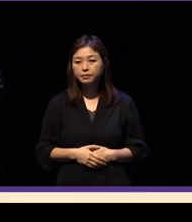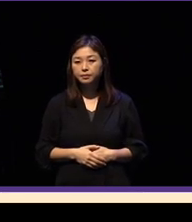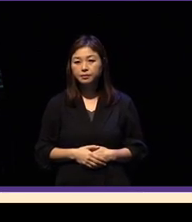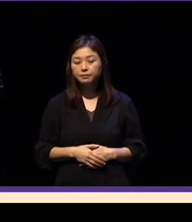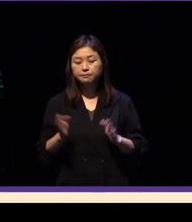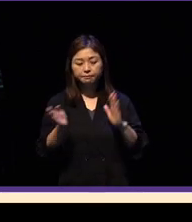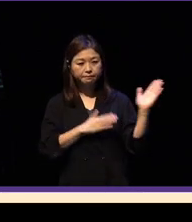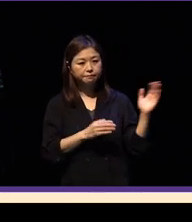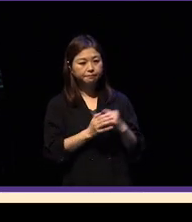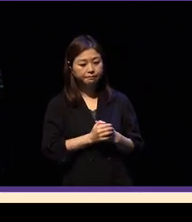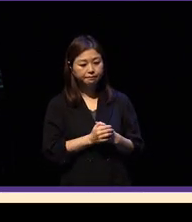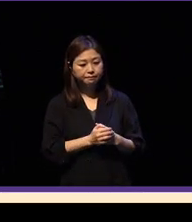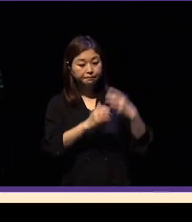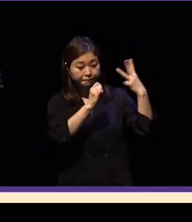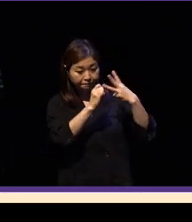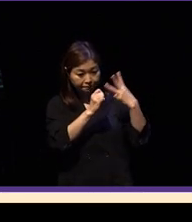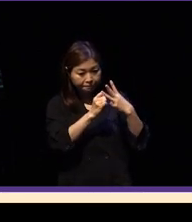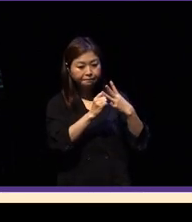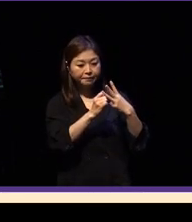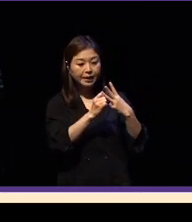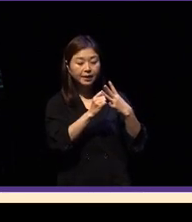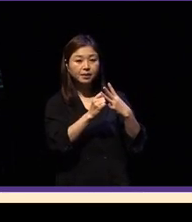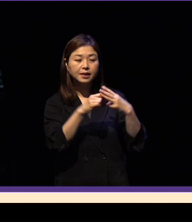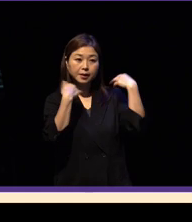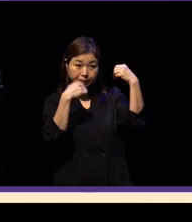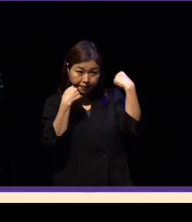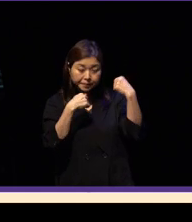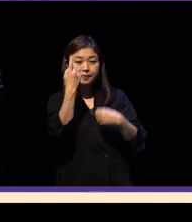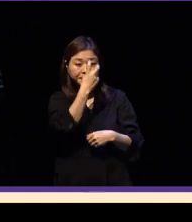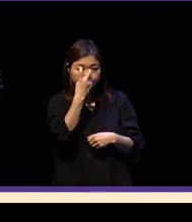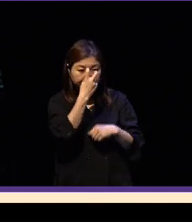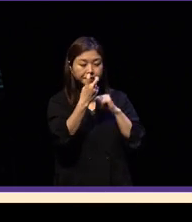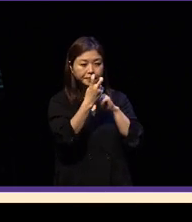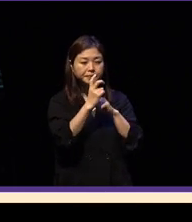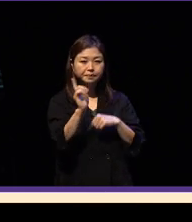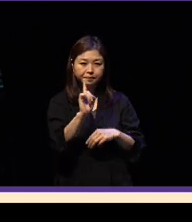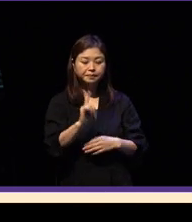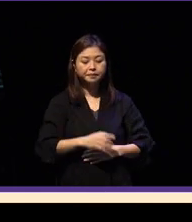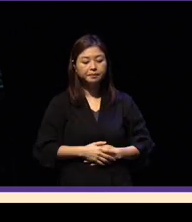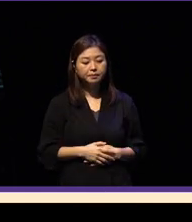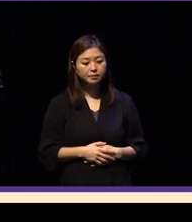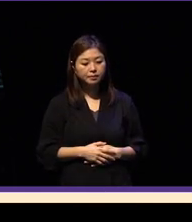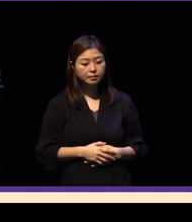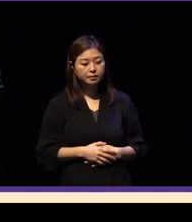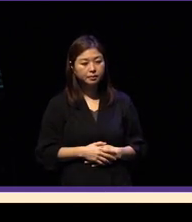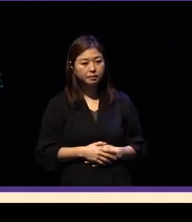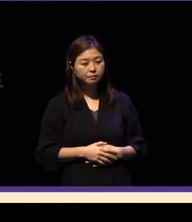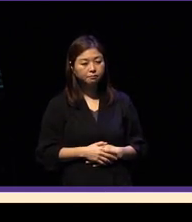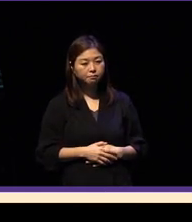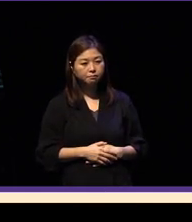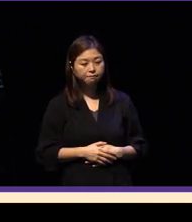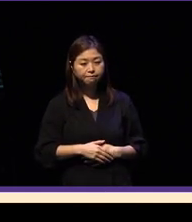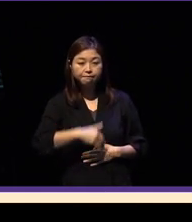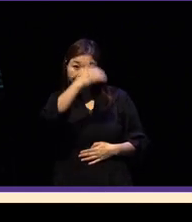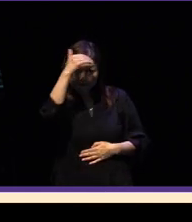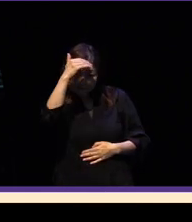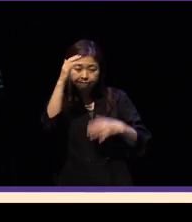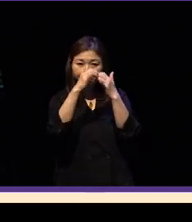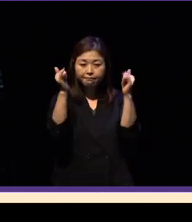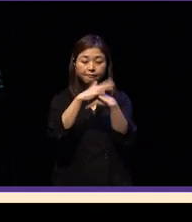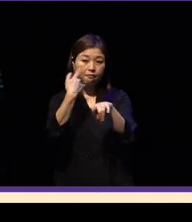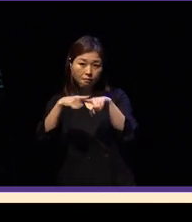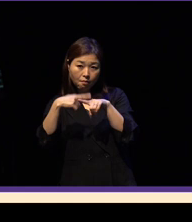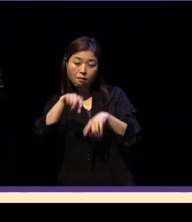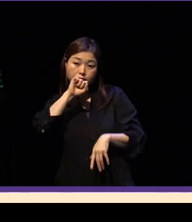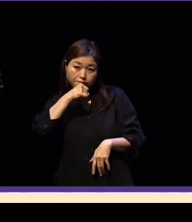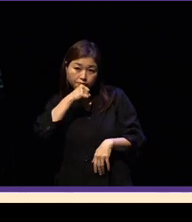네, 3차 실현 심의도 거의 동일한데요. 아까 말씀드린 바와 같이 관객 평가 점수